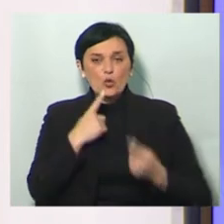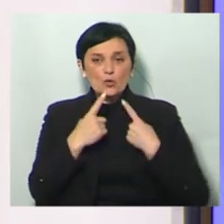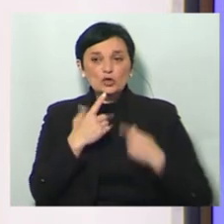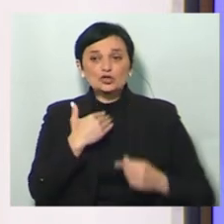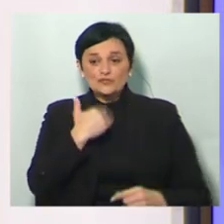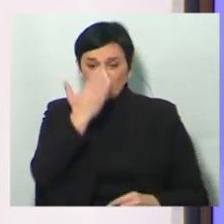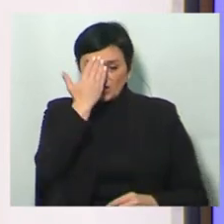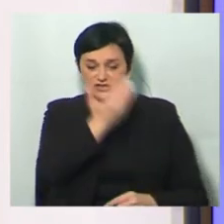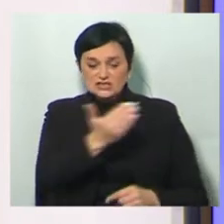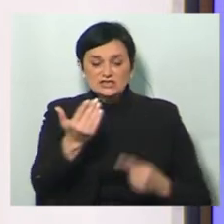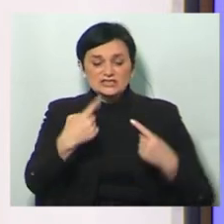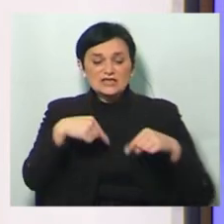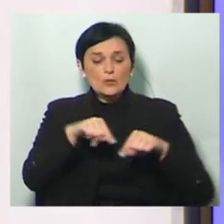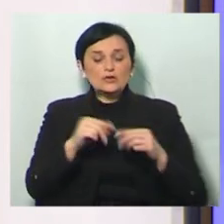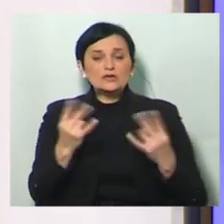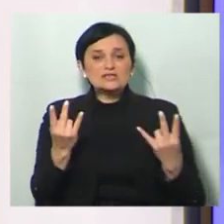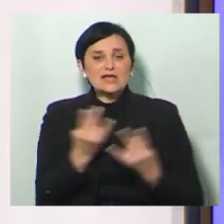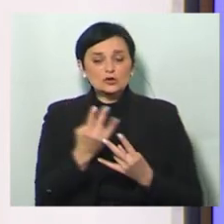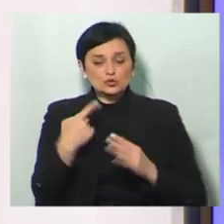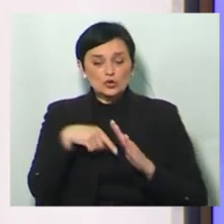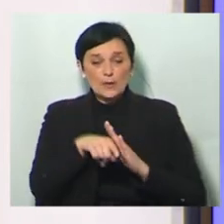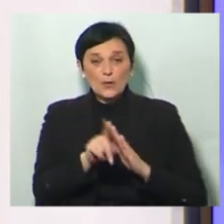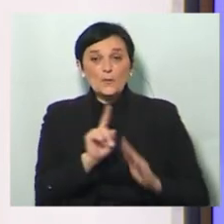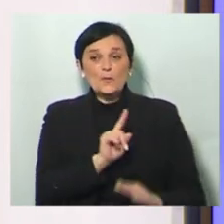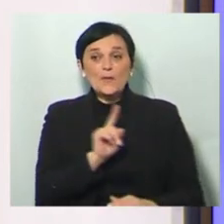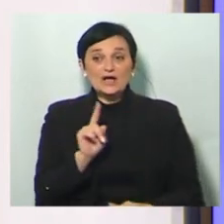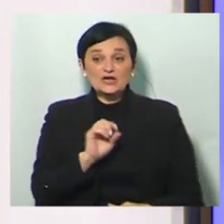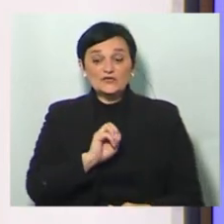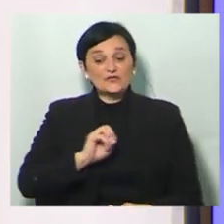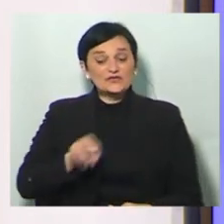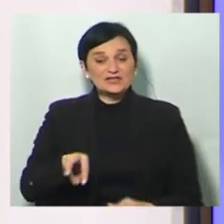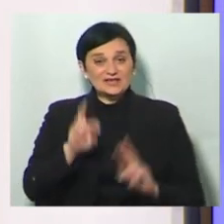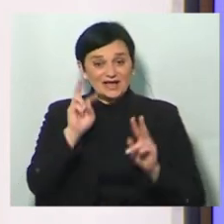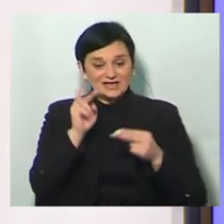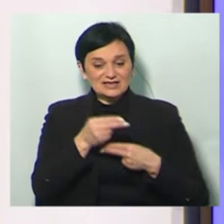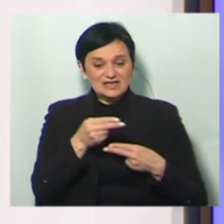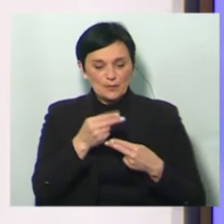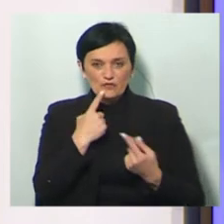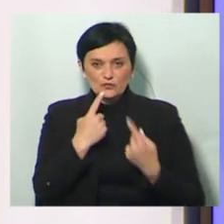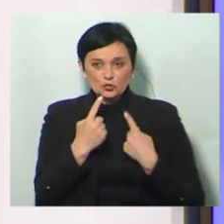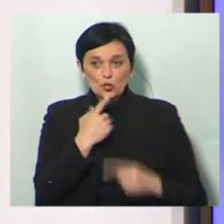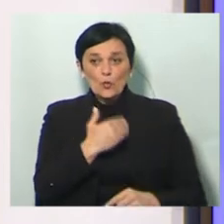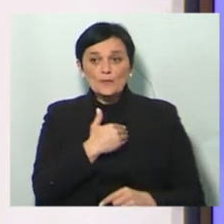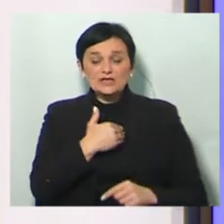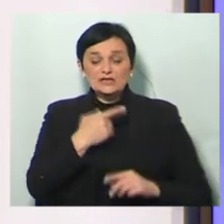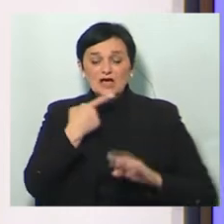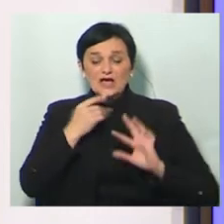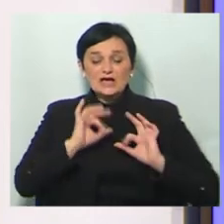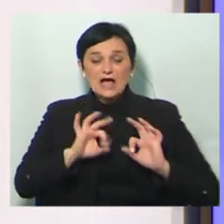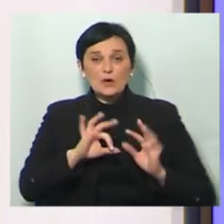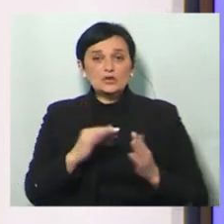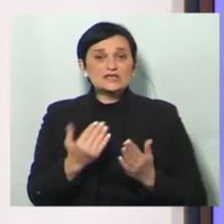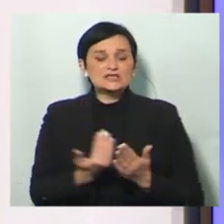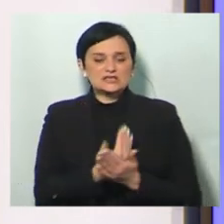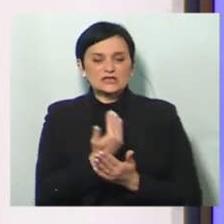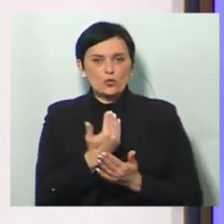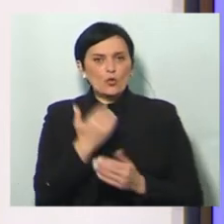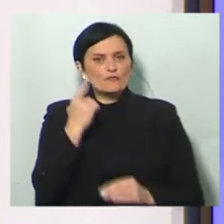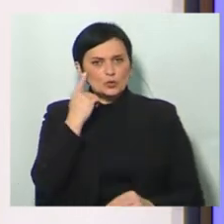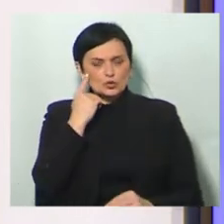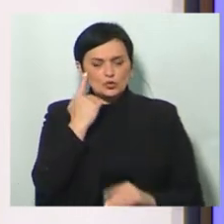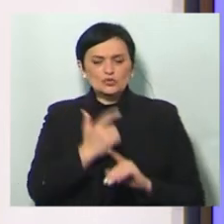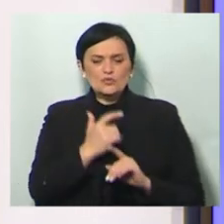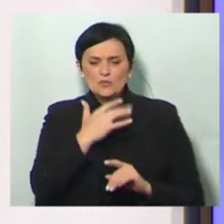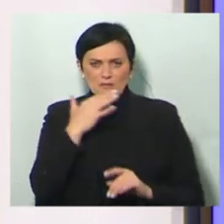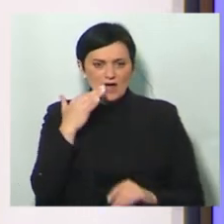ჩვენი საზოგადოების საჭიროებებიდან გამომდინარე, მაგრამ ვიდრე უშუალოდ თემაზე ვისაუბრებთ. Მინდა გაგიზიაროთ სიახლე, რომელიც ფიქრობ